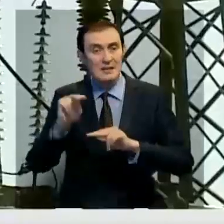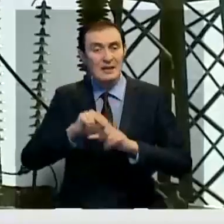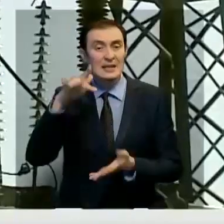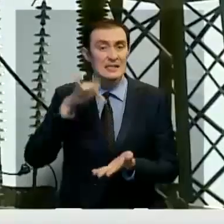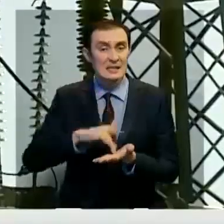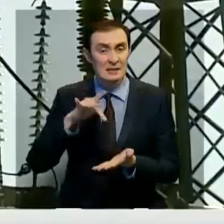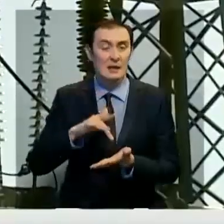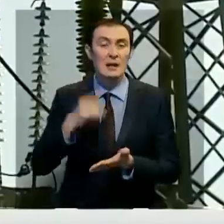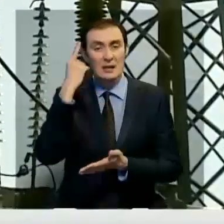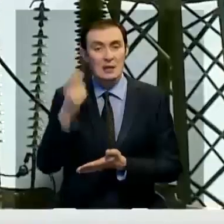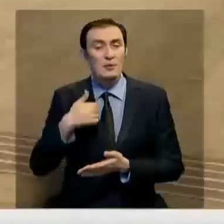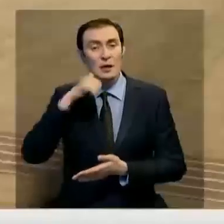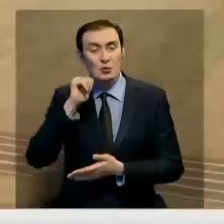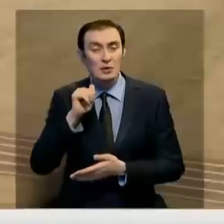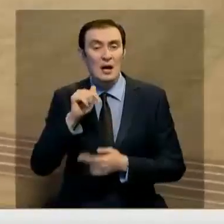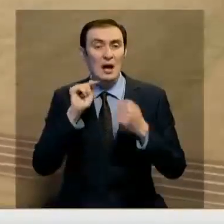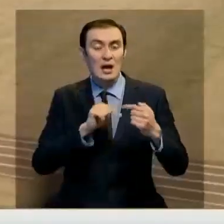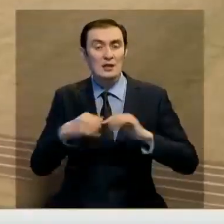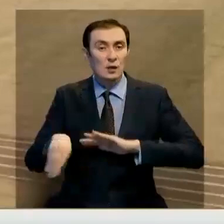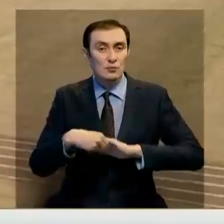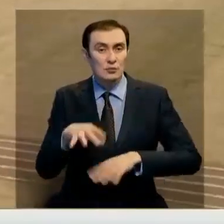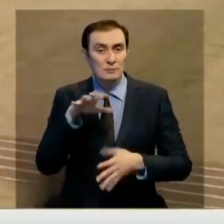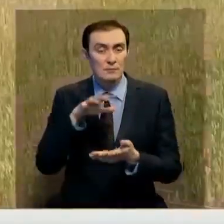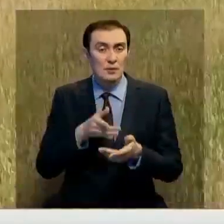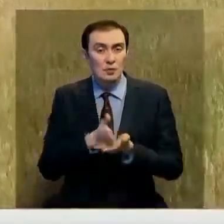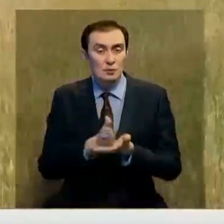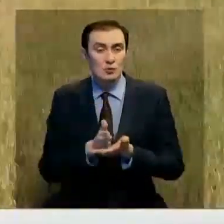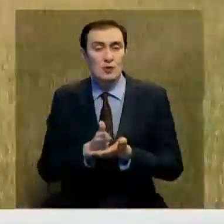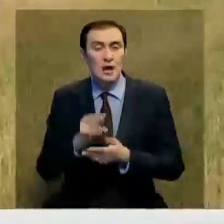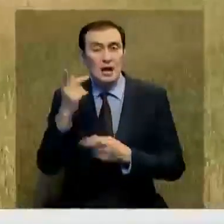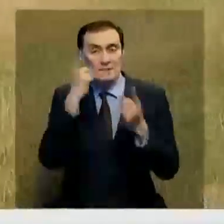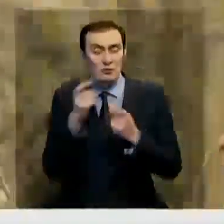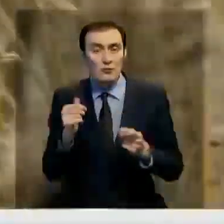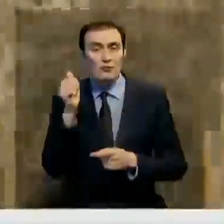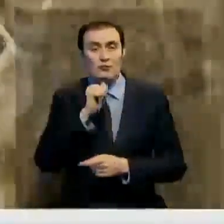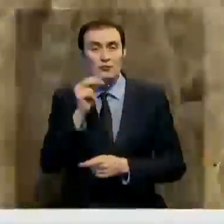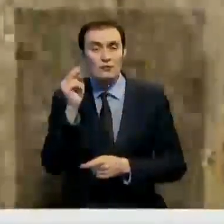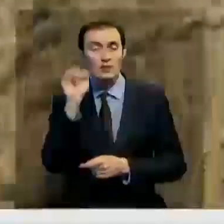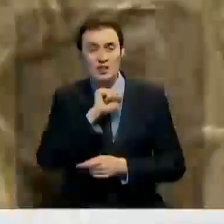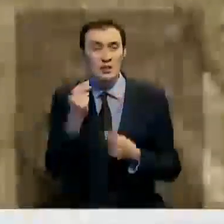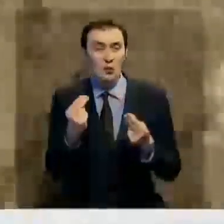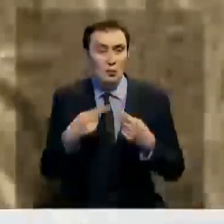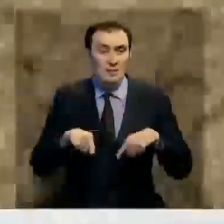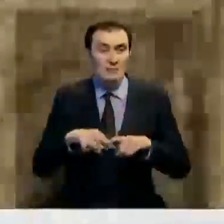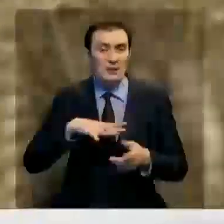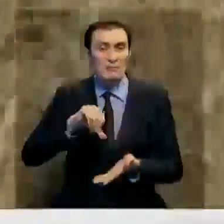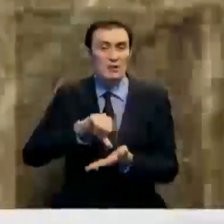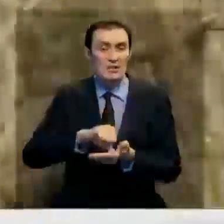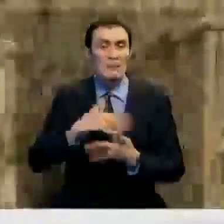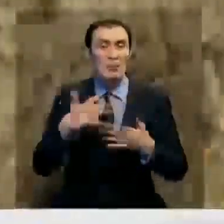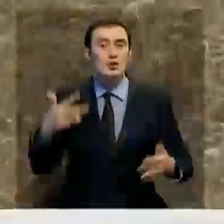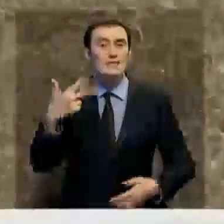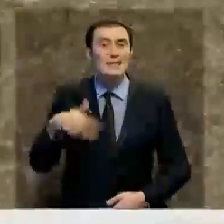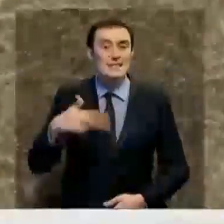образовательный центр. Напомню, накануне в «Антикоре» сообщили, что к хищению субсидий в агропромышленном комплексе оказались причастны